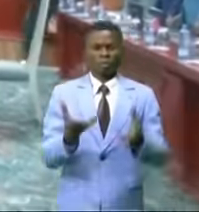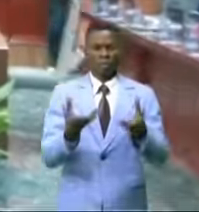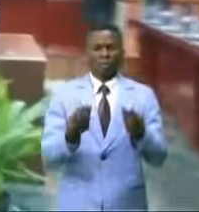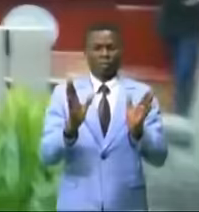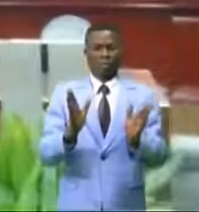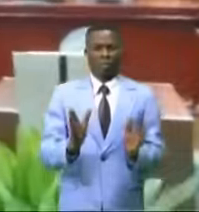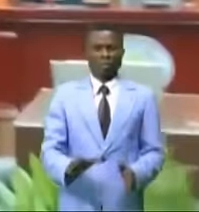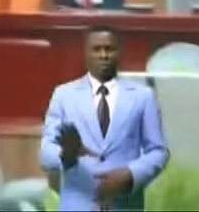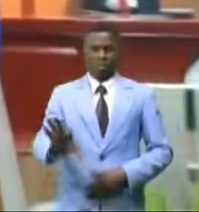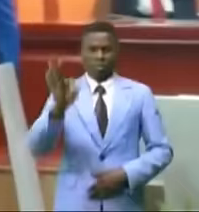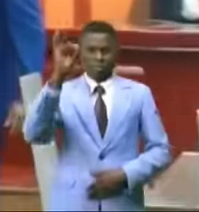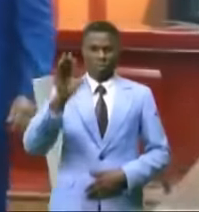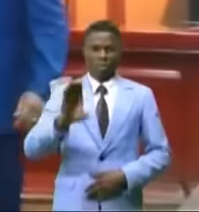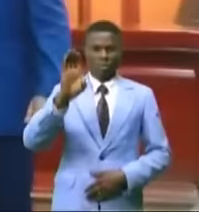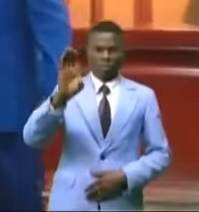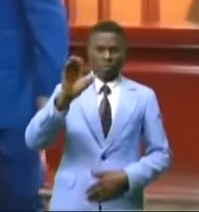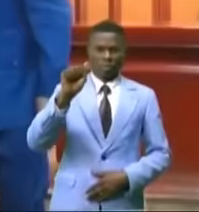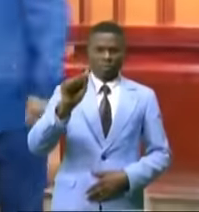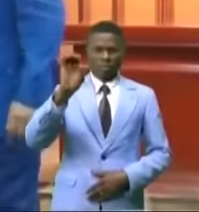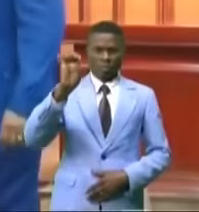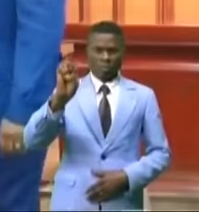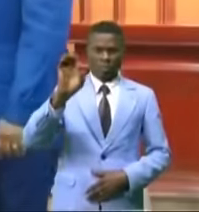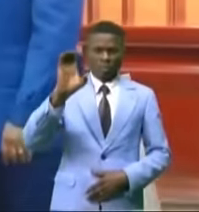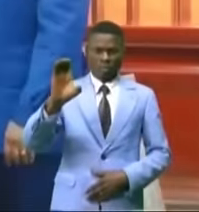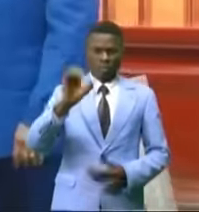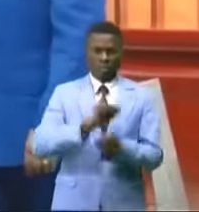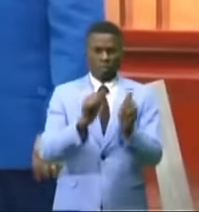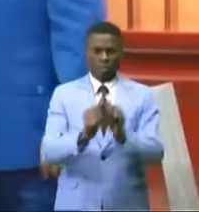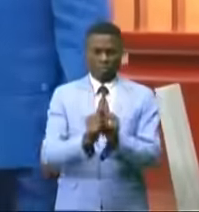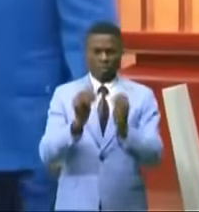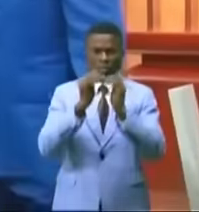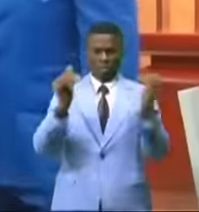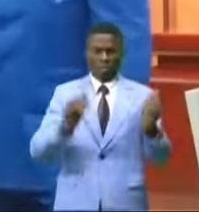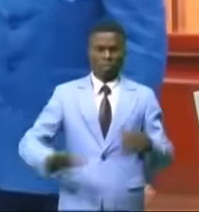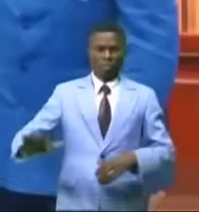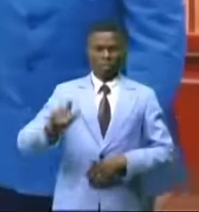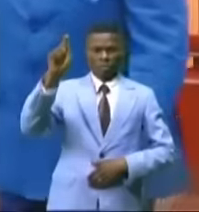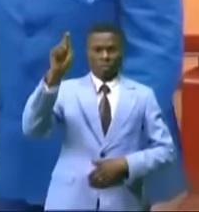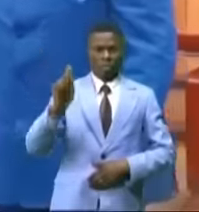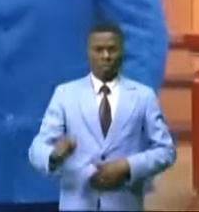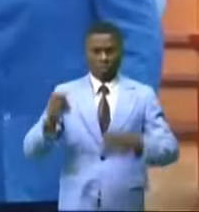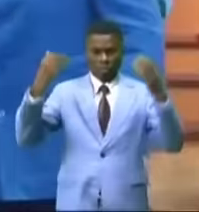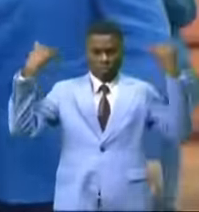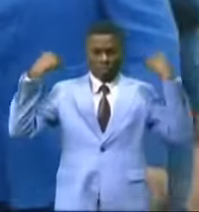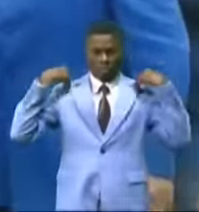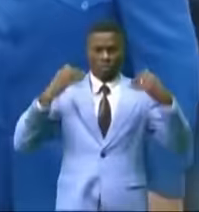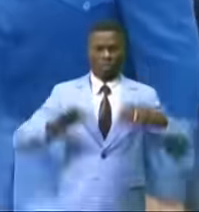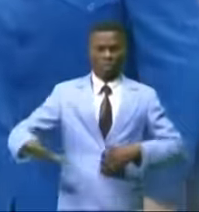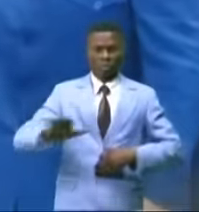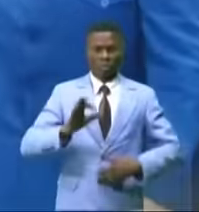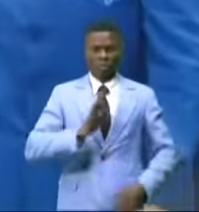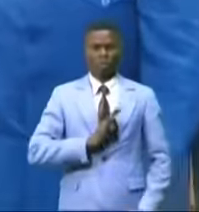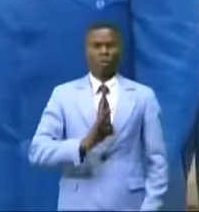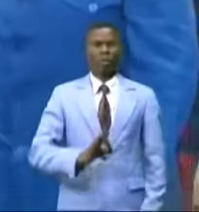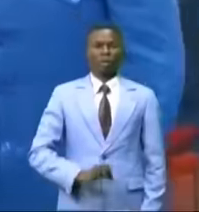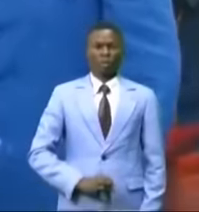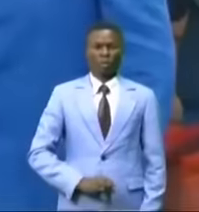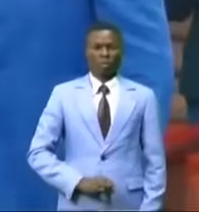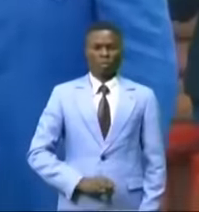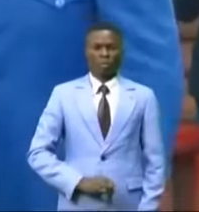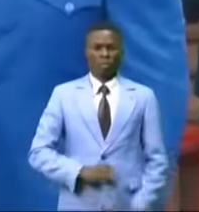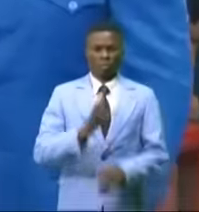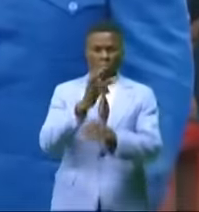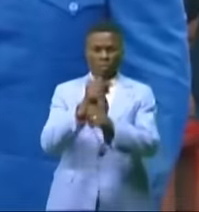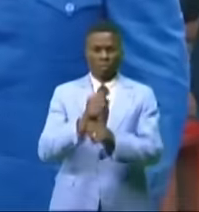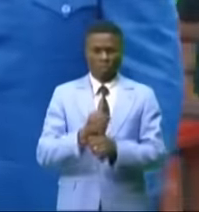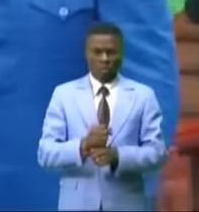Facilitateur désigné par la CEAC pour le processus de transition politique au Tchad, le chef de l'État Félix Antoine Tshisekedi Tshilombo vient